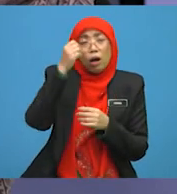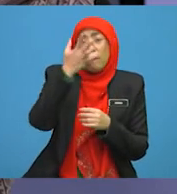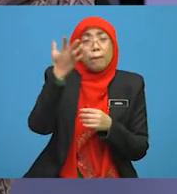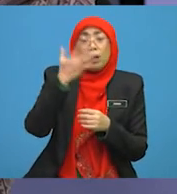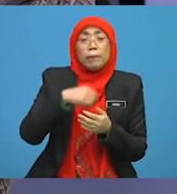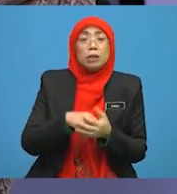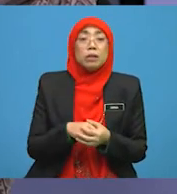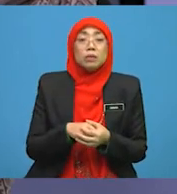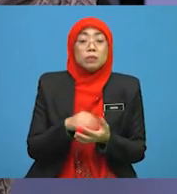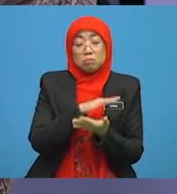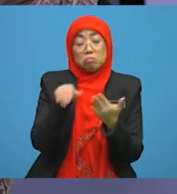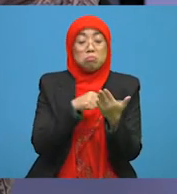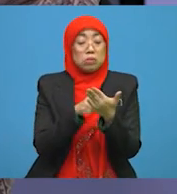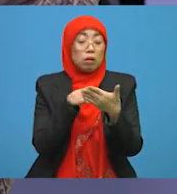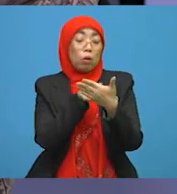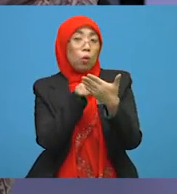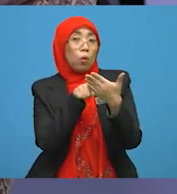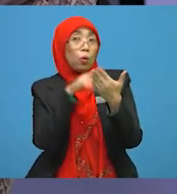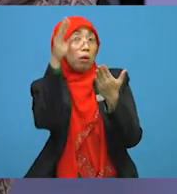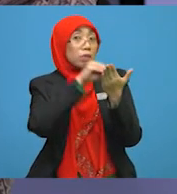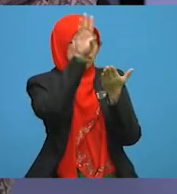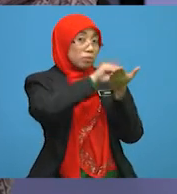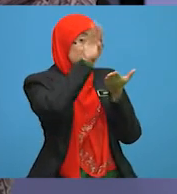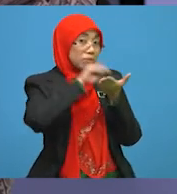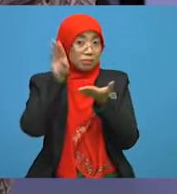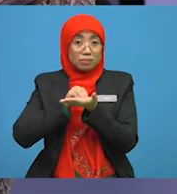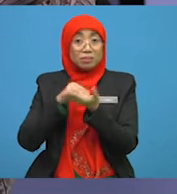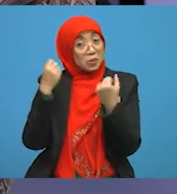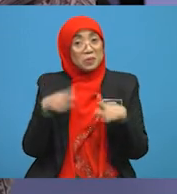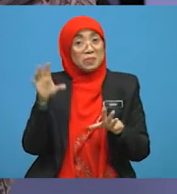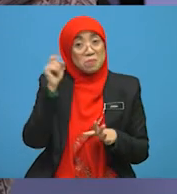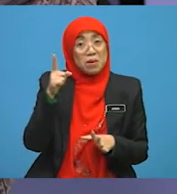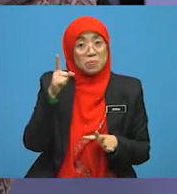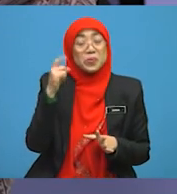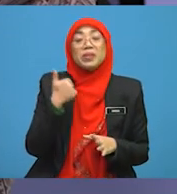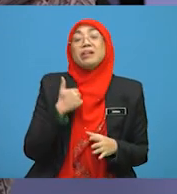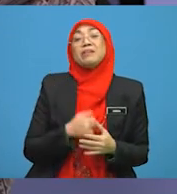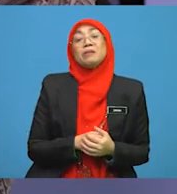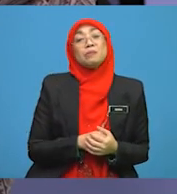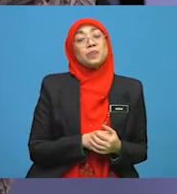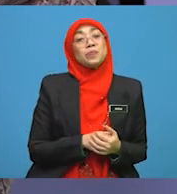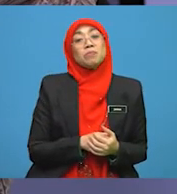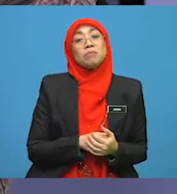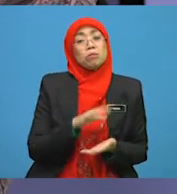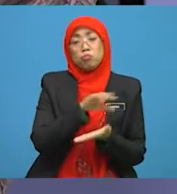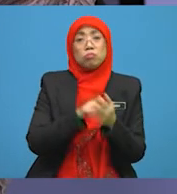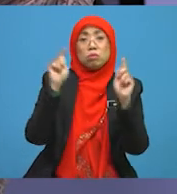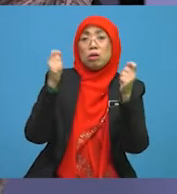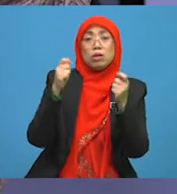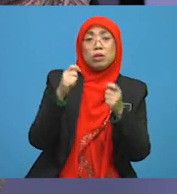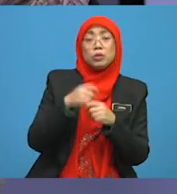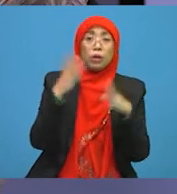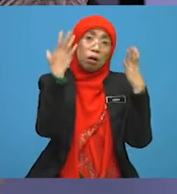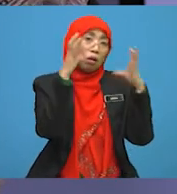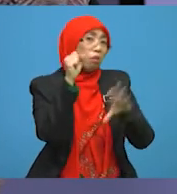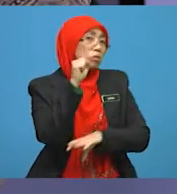dapat menguasai subtajuk perkaitan makna dari segi leksikal dan perubahan makna yang telah dibincangkan